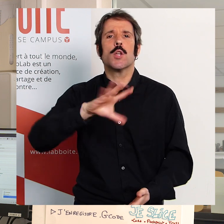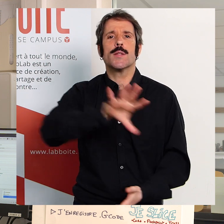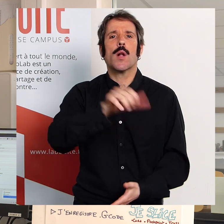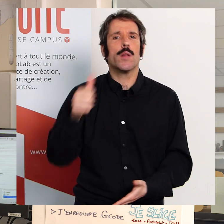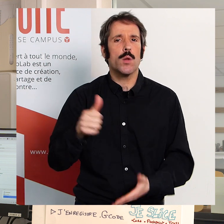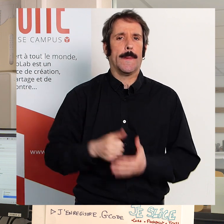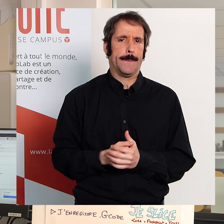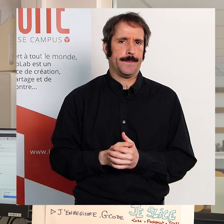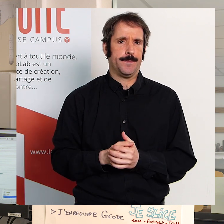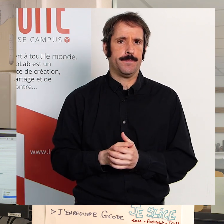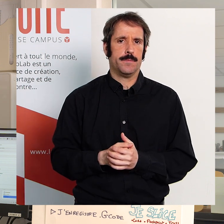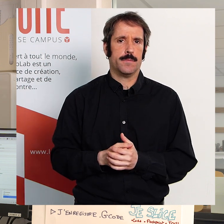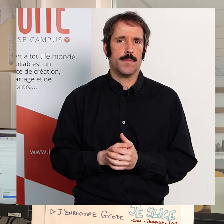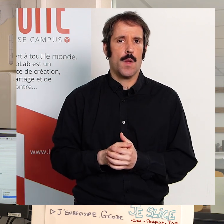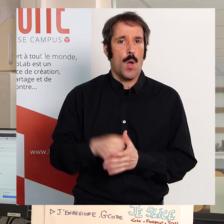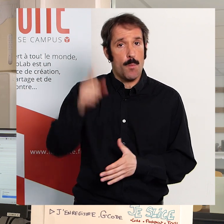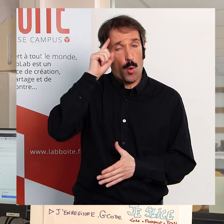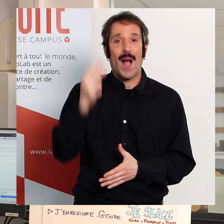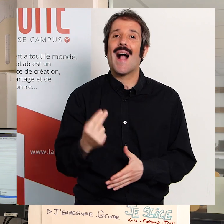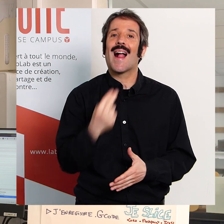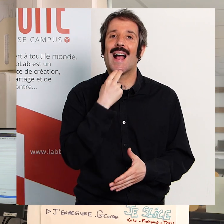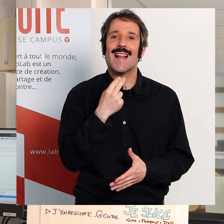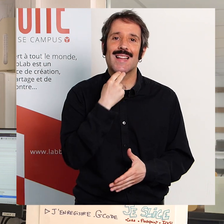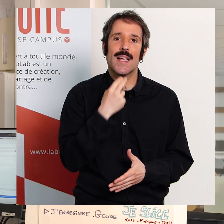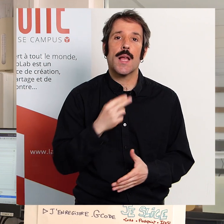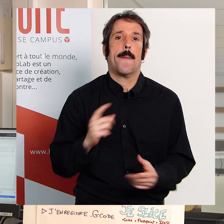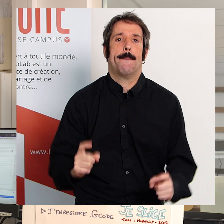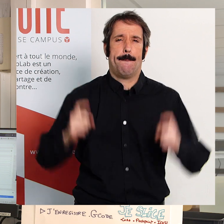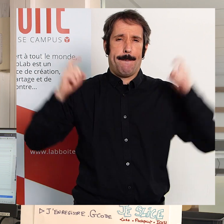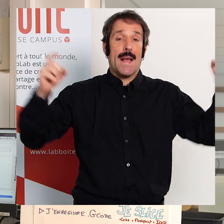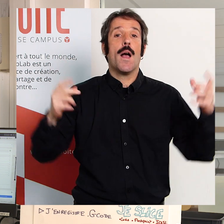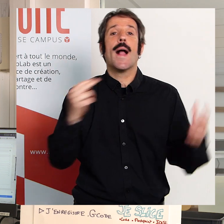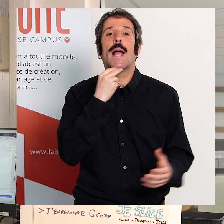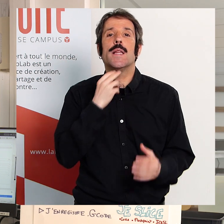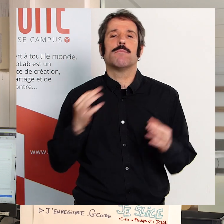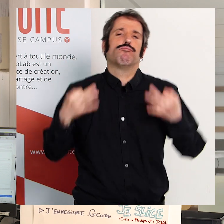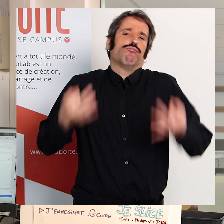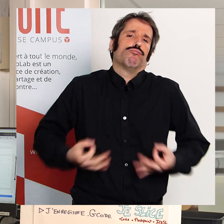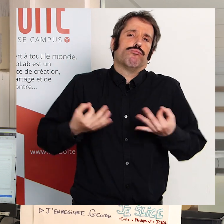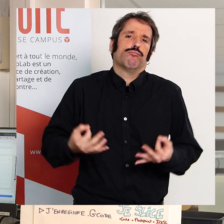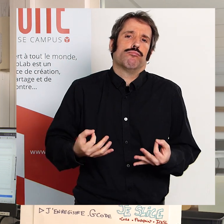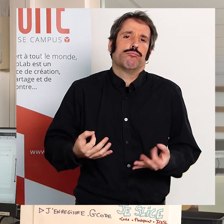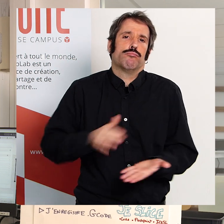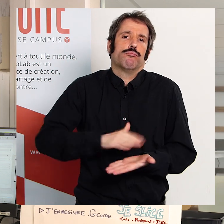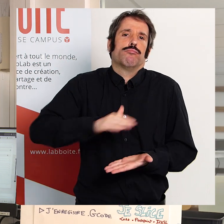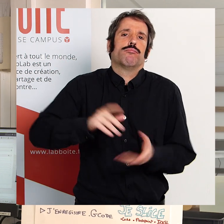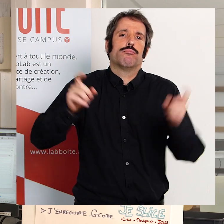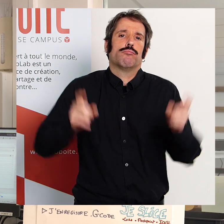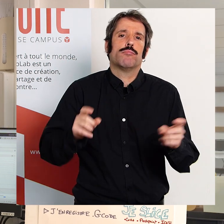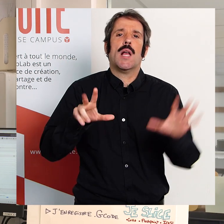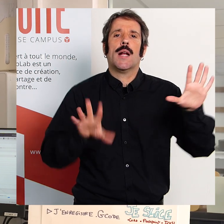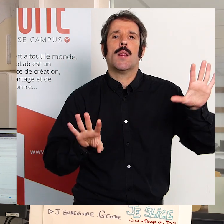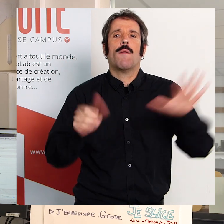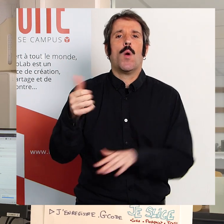151 couches. Si je me mets, c'est parce que je suis en qualité élevée, si je me mets en qualité standard, je n'ai